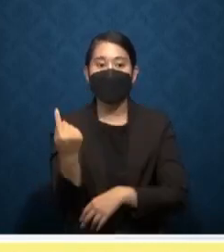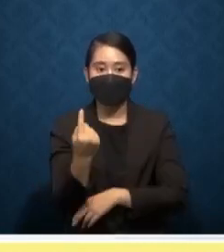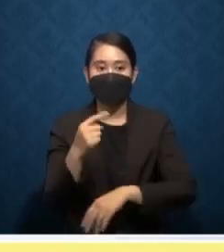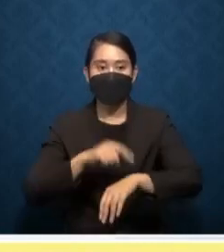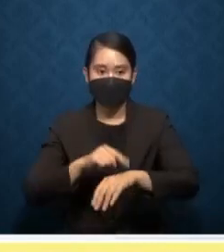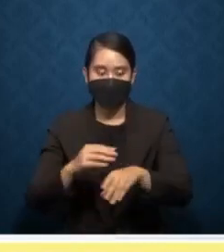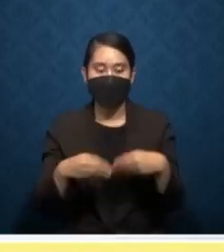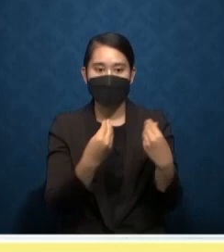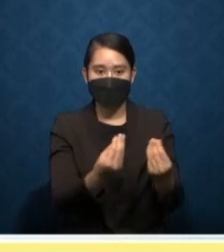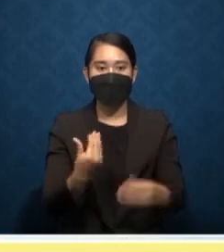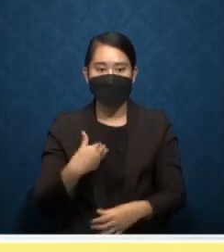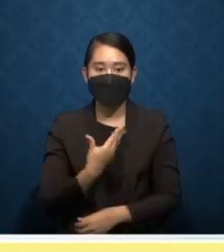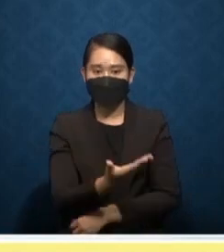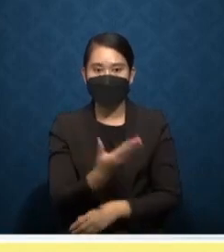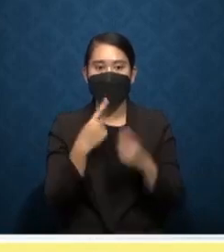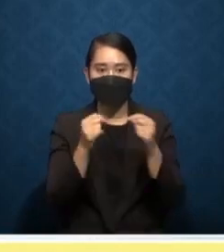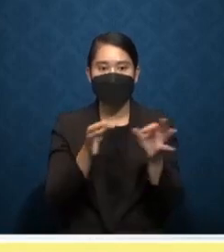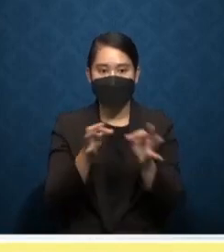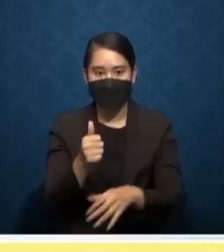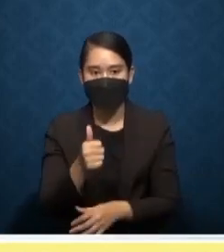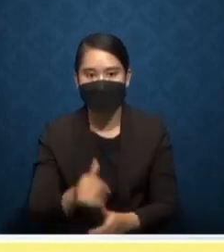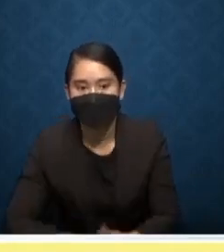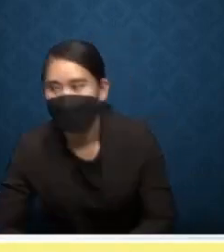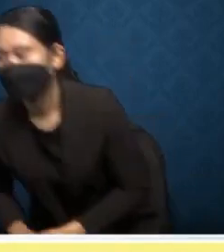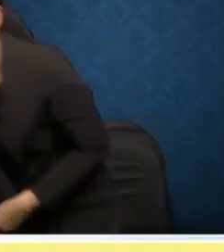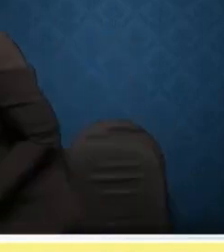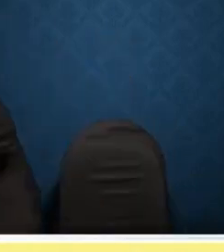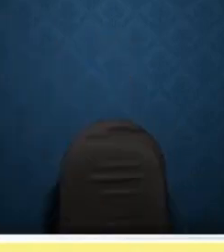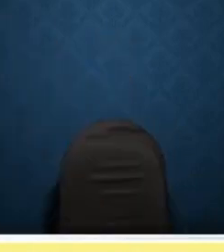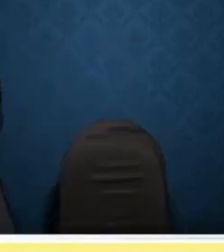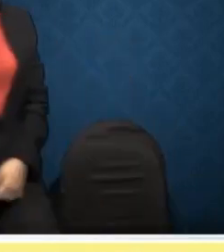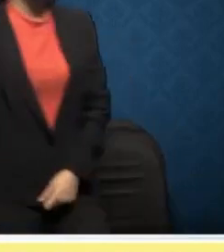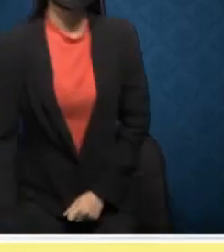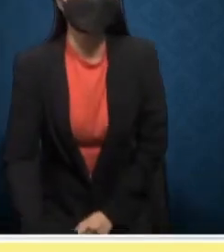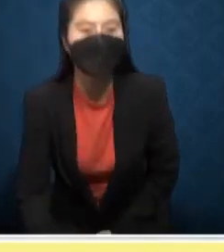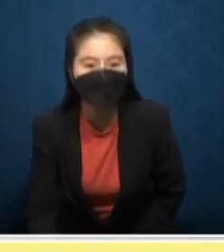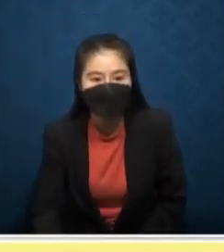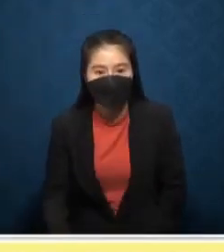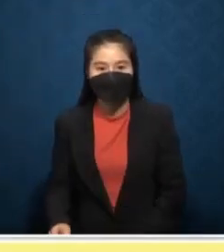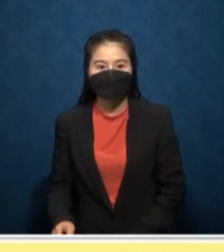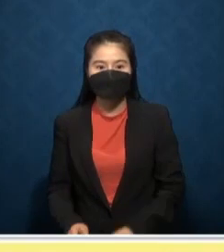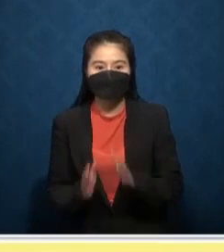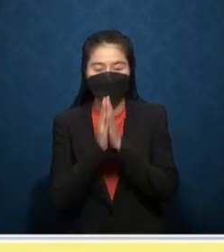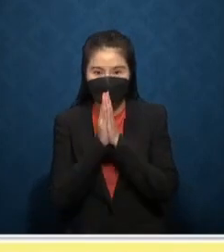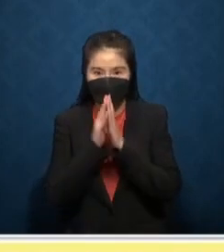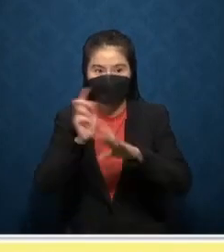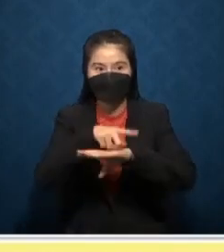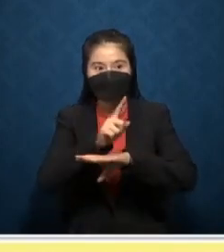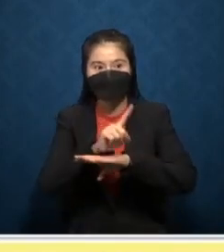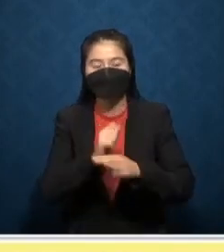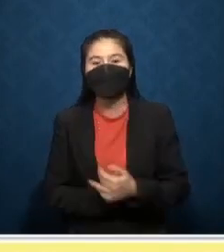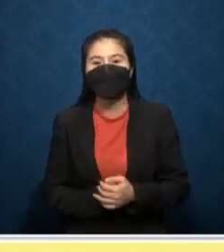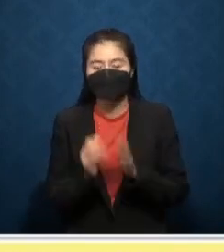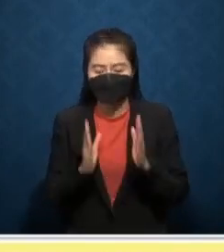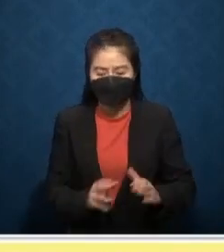ิมเวลาให้ทานลมตีเชิญครับขอบคุณท่านประถาดีครัคนทำผิดซ้ำ